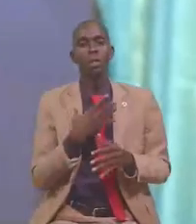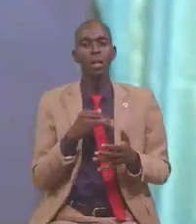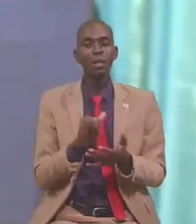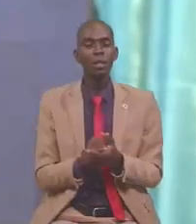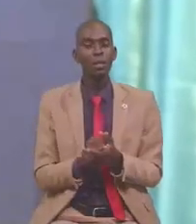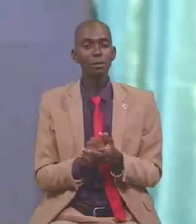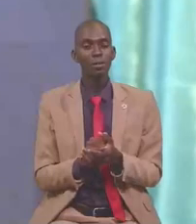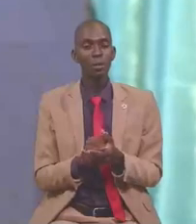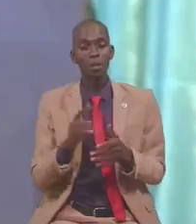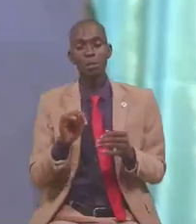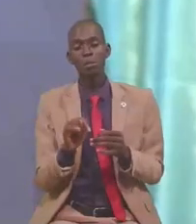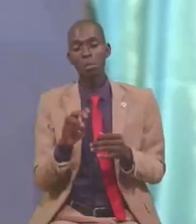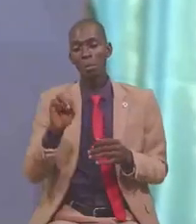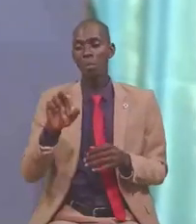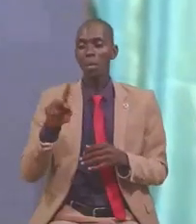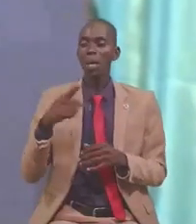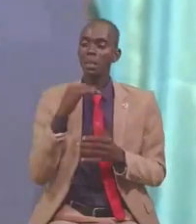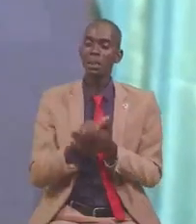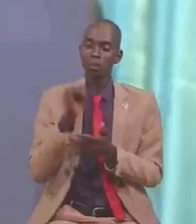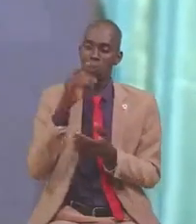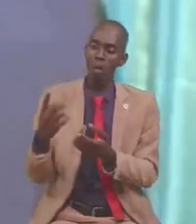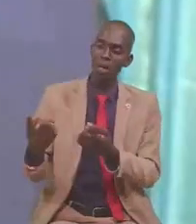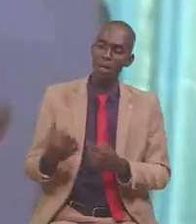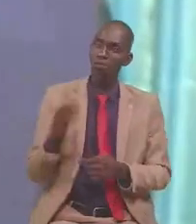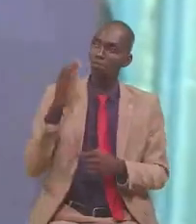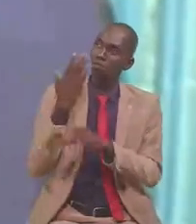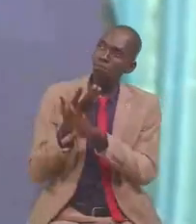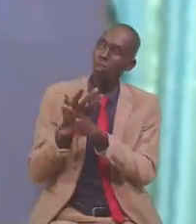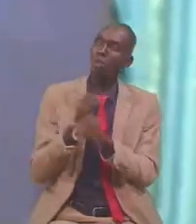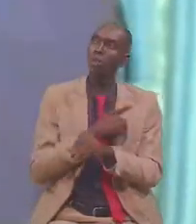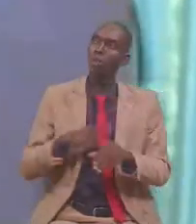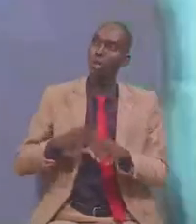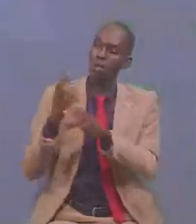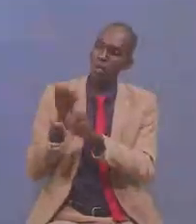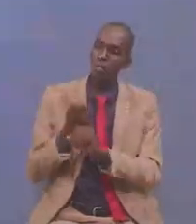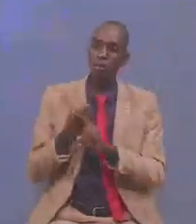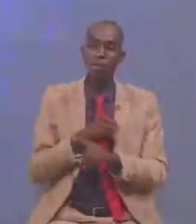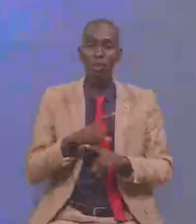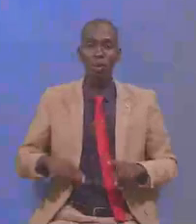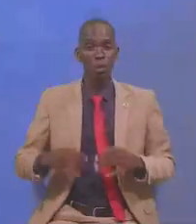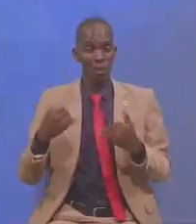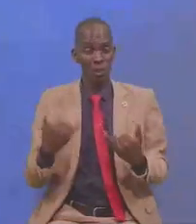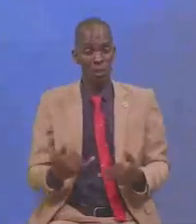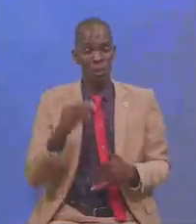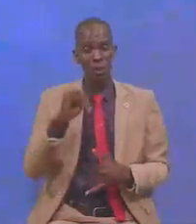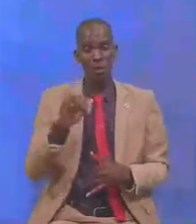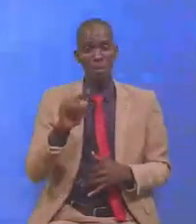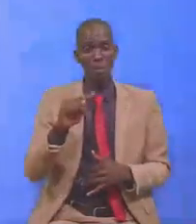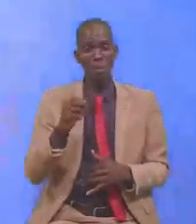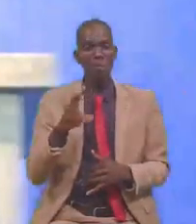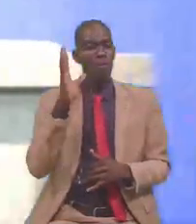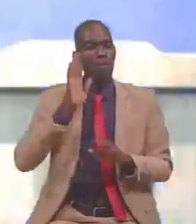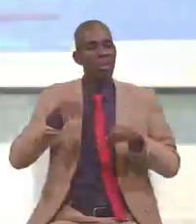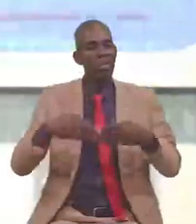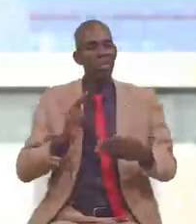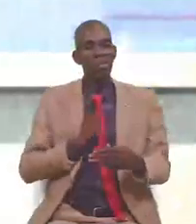dit que la femme est venue, elle a prié le Seigneur, elle a reçu du Seigneur. Mais Matthieu va nous donner les détails pour